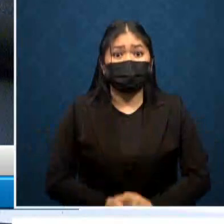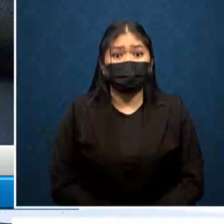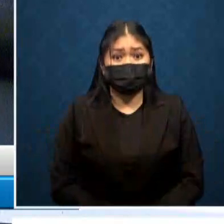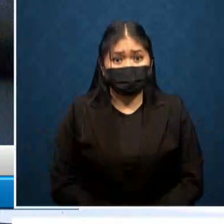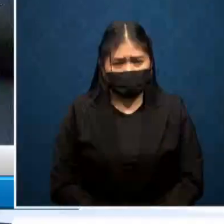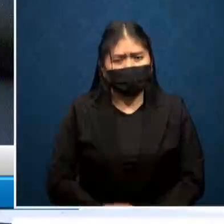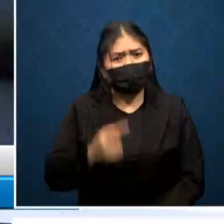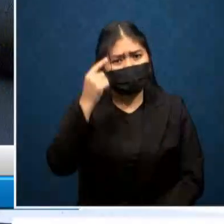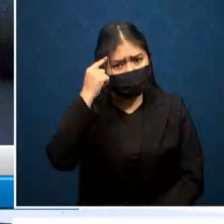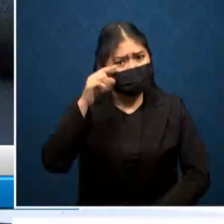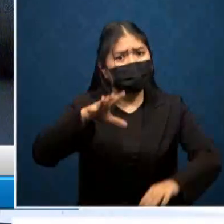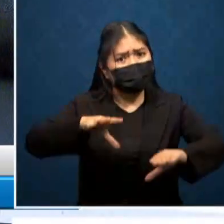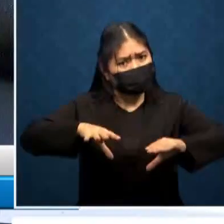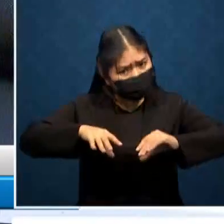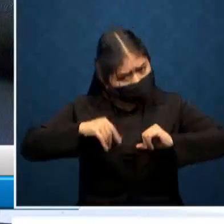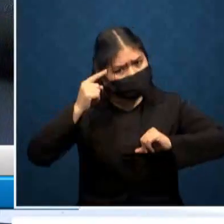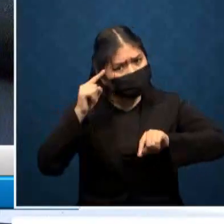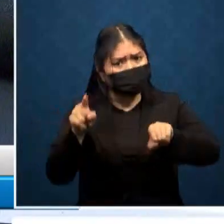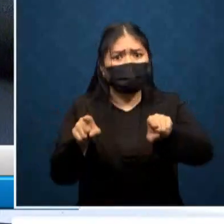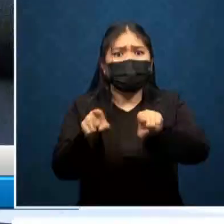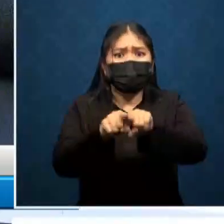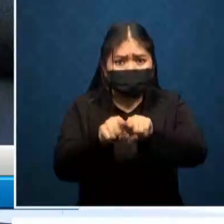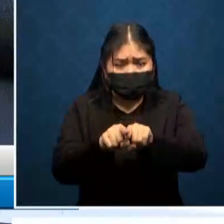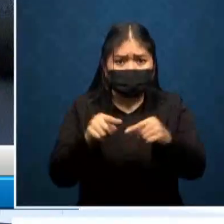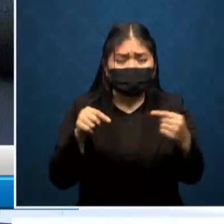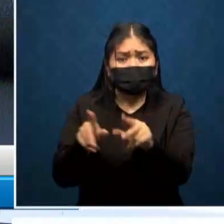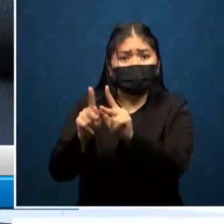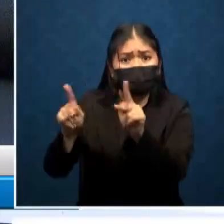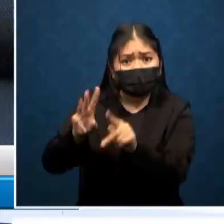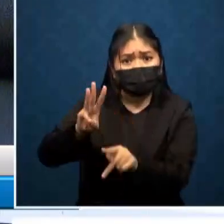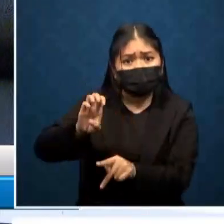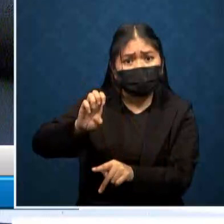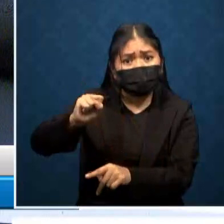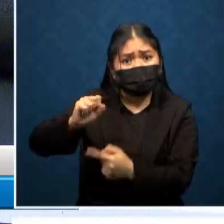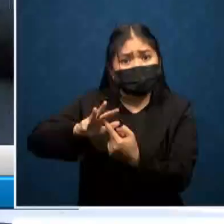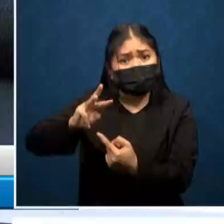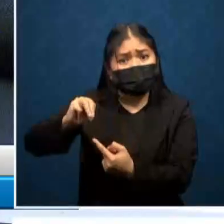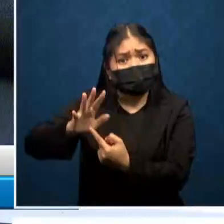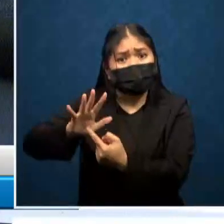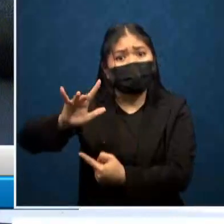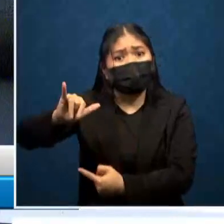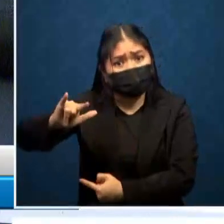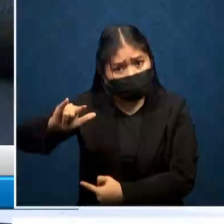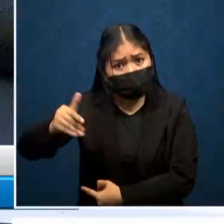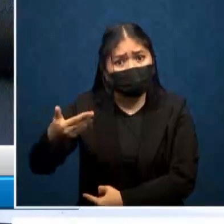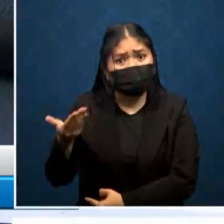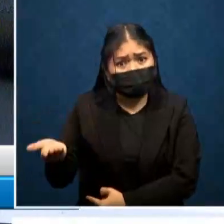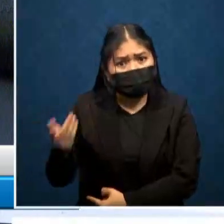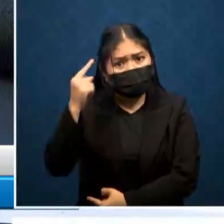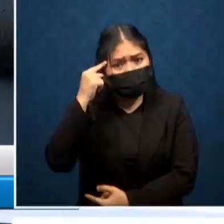ผมเห็นด้วยกับการบริการวิสามัญนะครับที่ท่าน